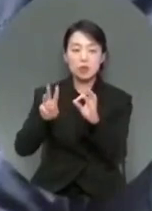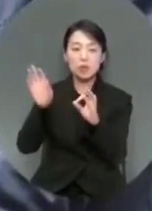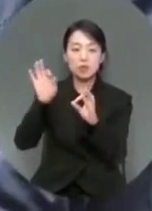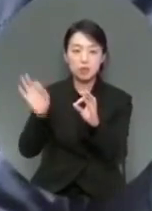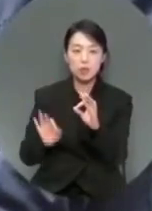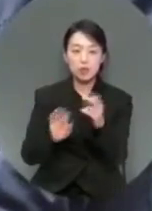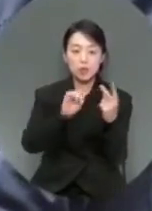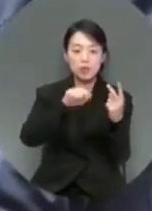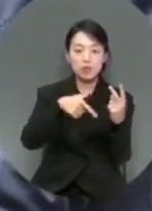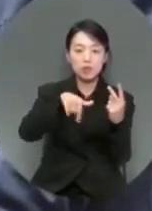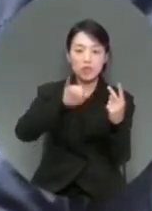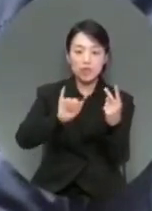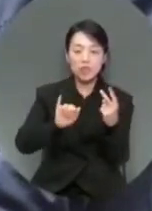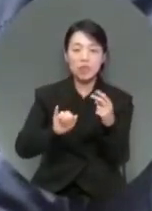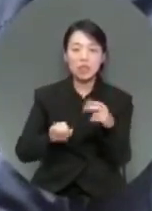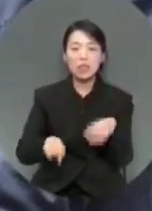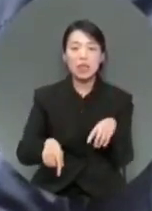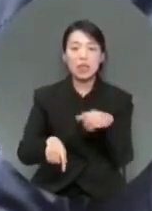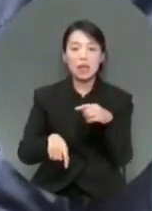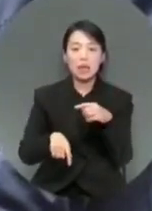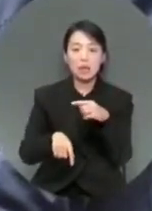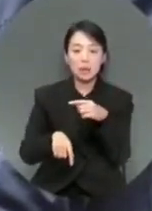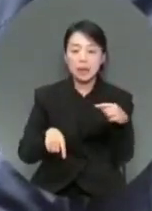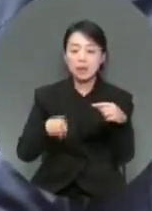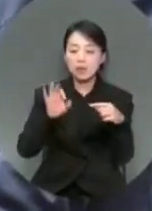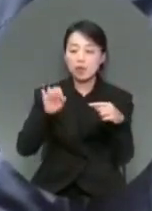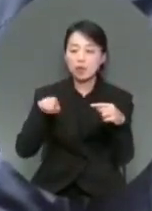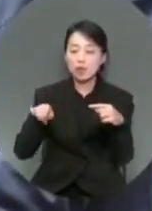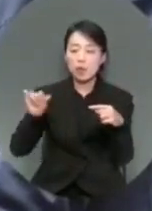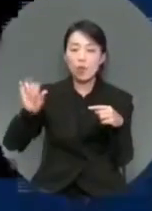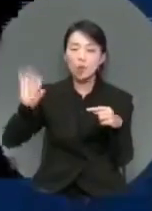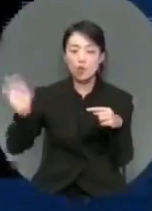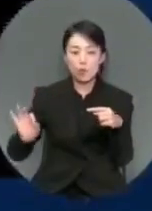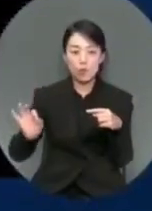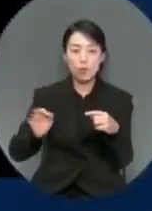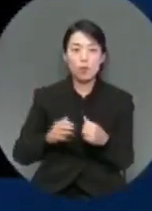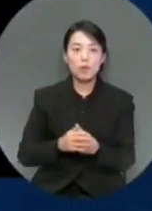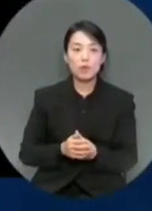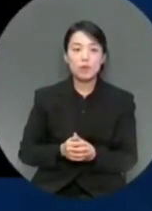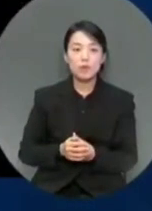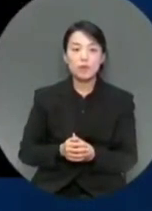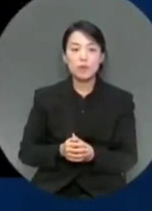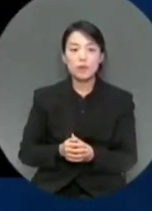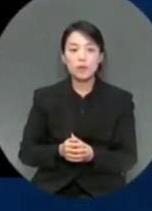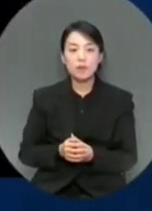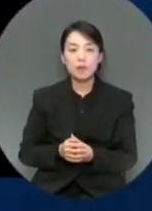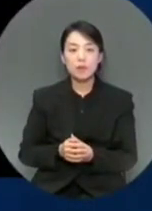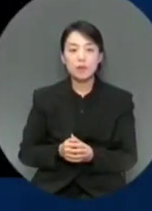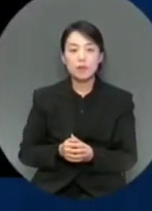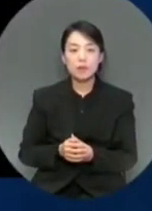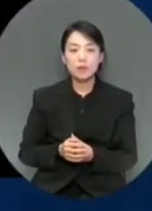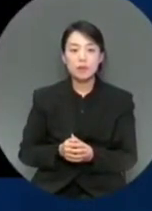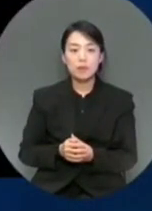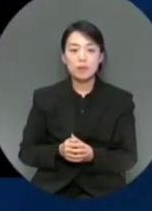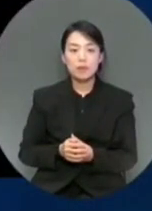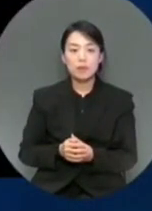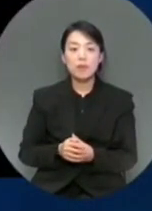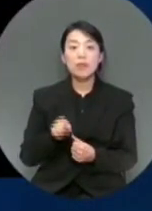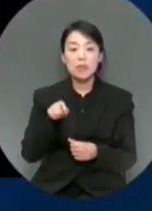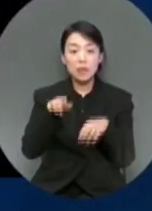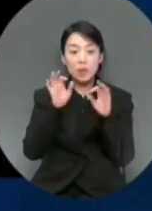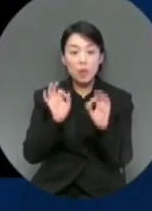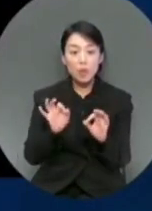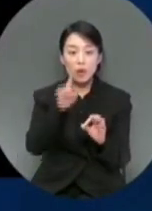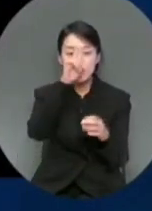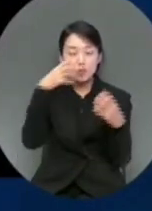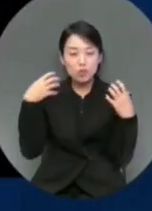2분기에 마이너스 0.5%. 그렇지 않습니까? 예, 저 수치를 아마 전기비 아니, 그러니까 이게 정부